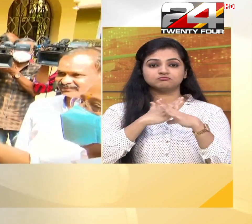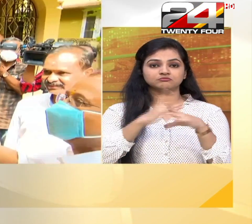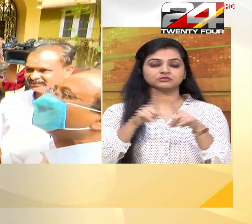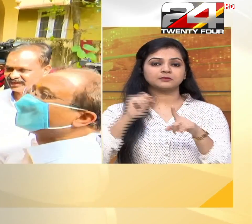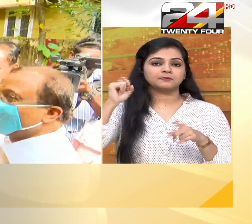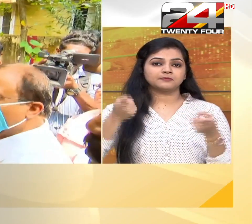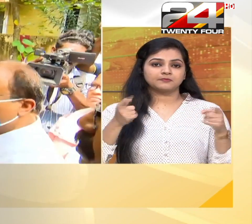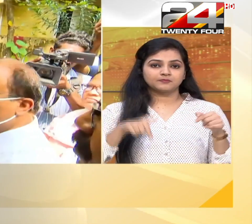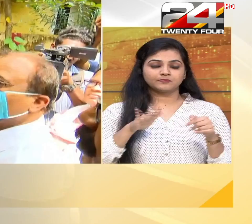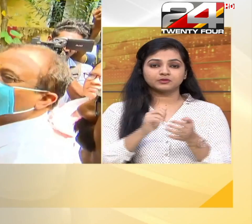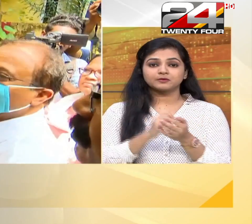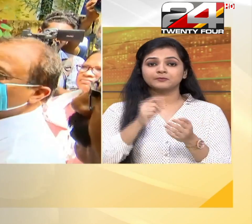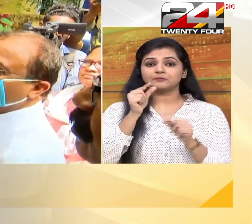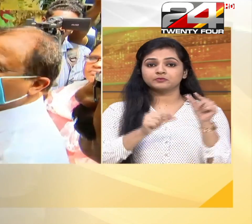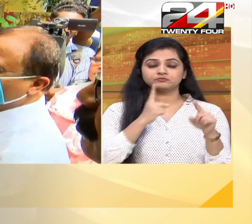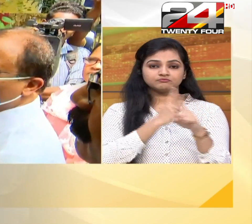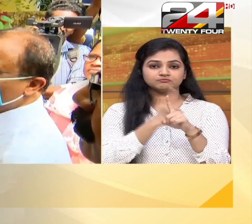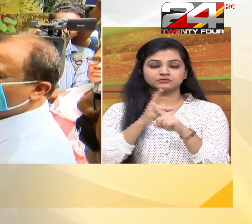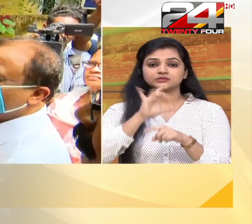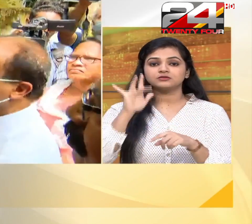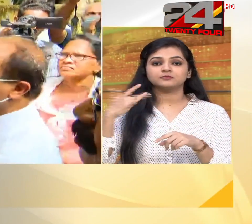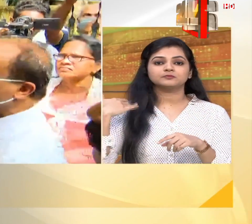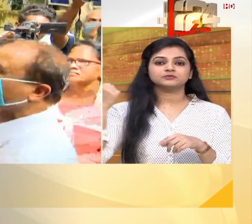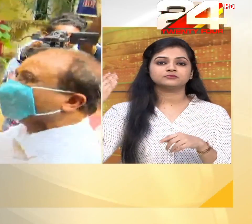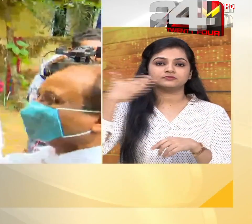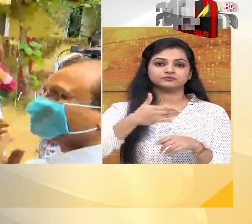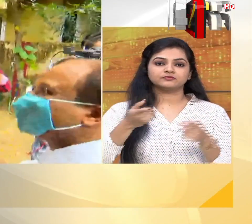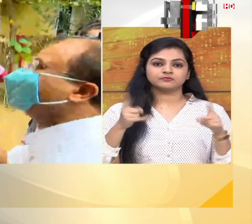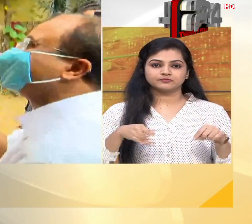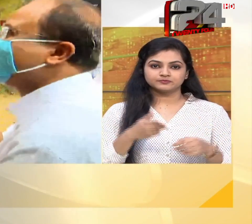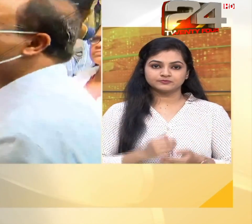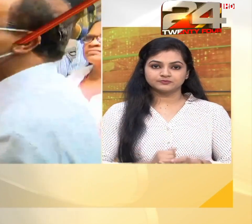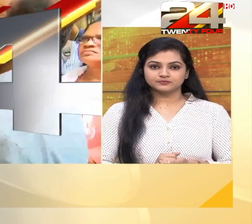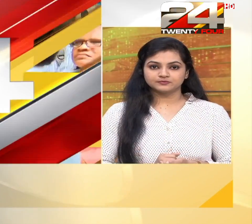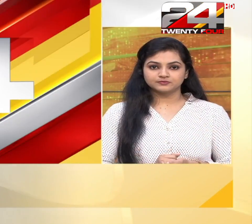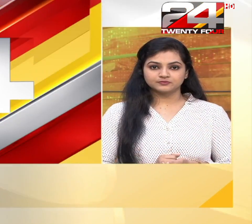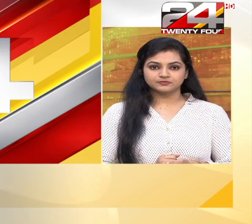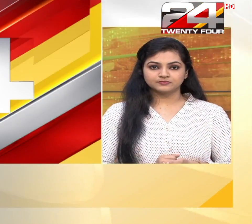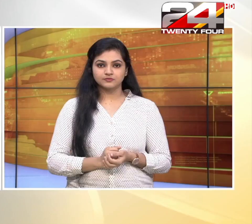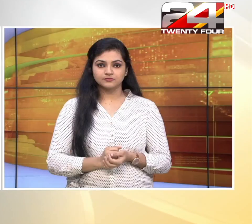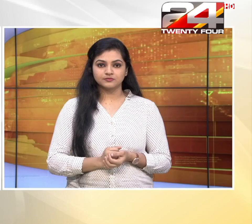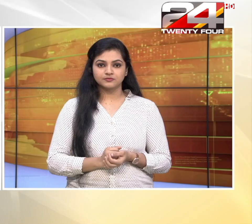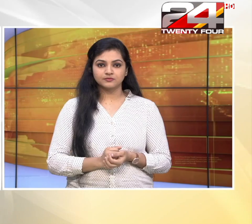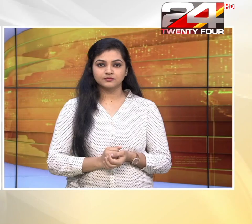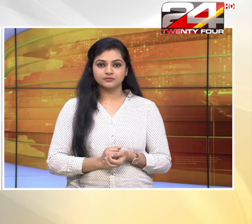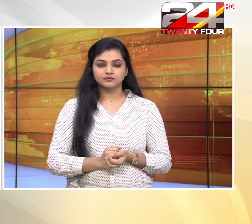ഇതിന്റെ ഭാഗമായാണ് ജനങ്ങളെ നേരിൽ കാണാൻ കേന്ദ്രമന്ത്രി എത്തിയത്. 24 തിരുവനന്തപുരം.